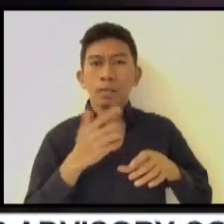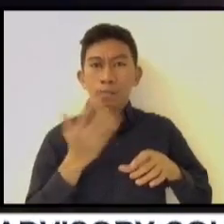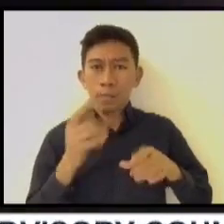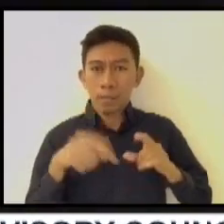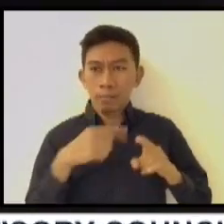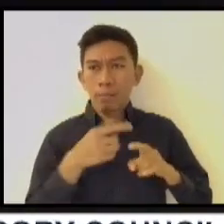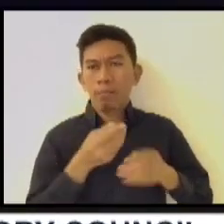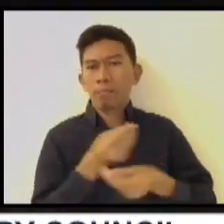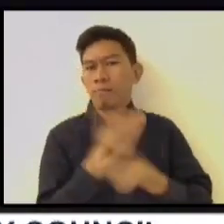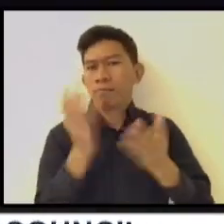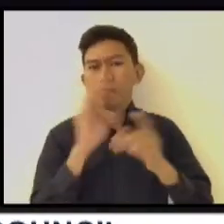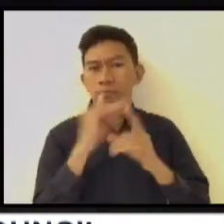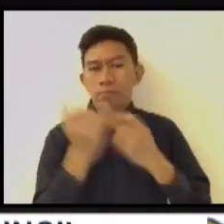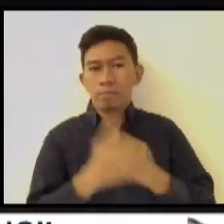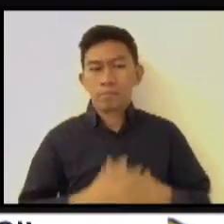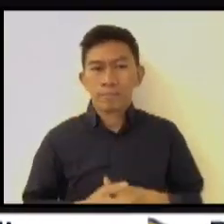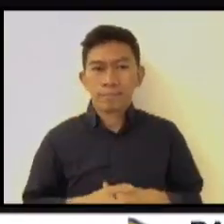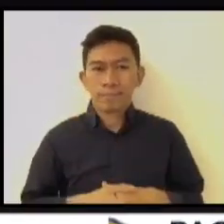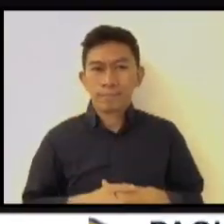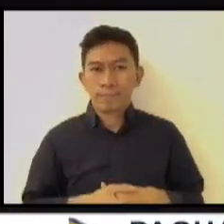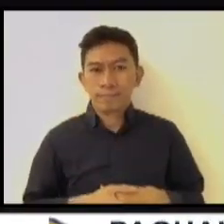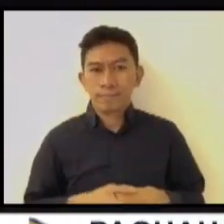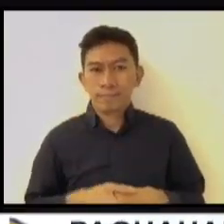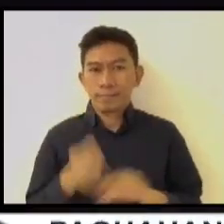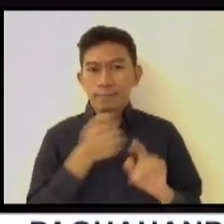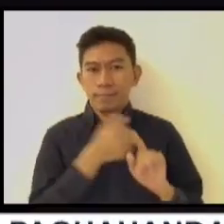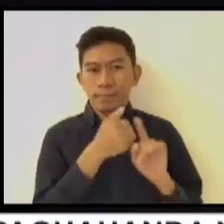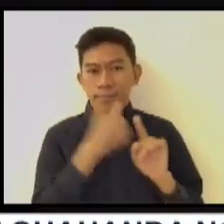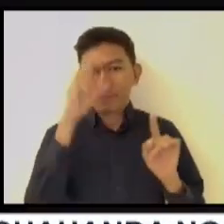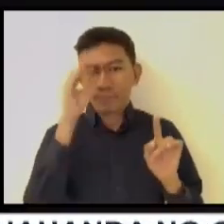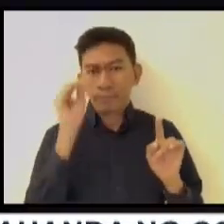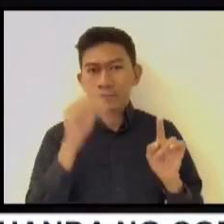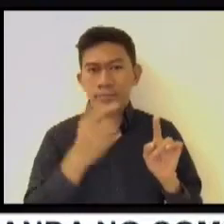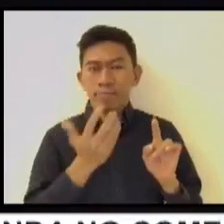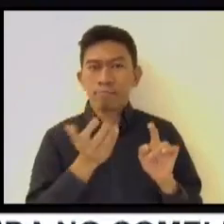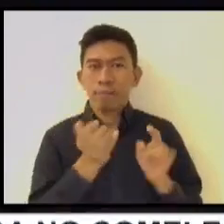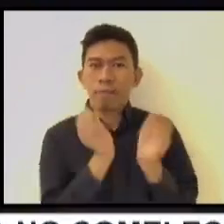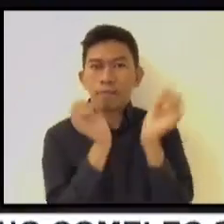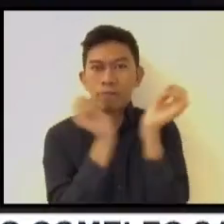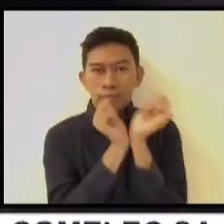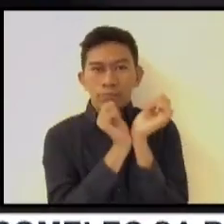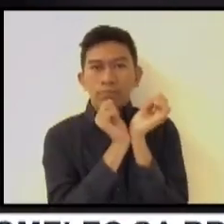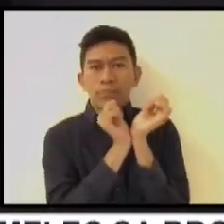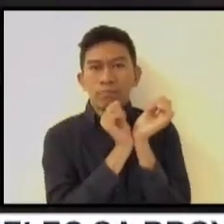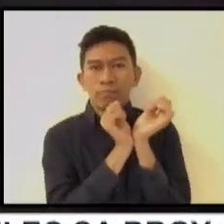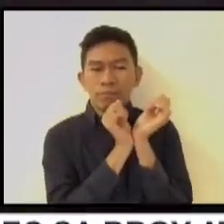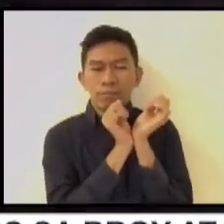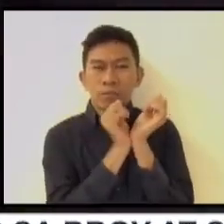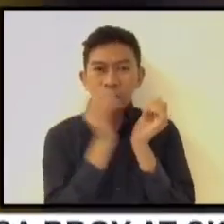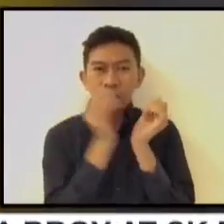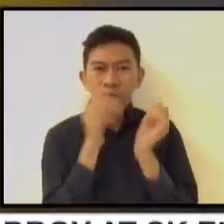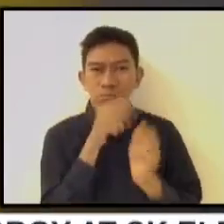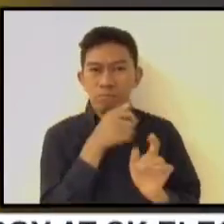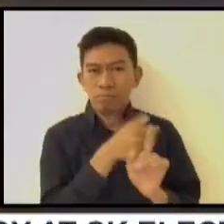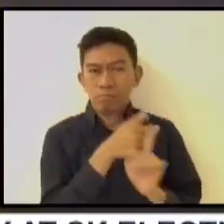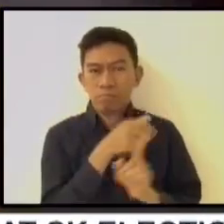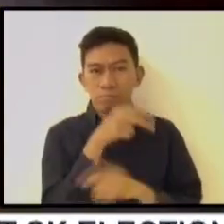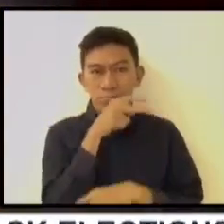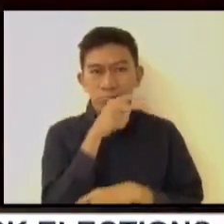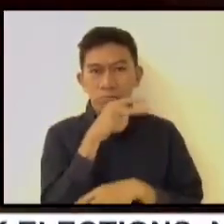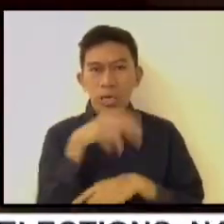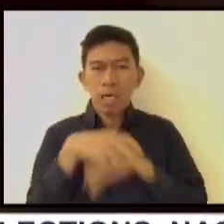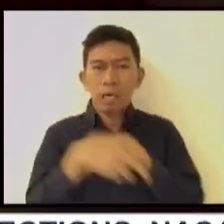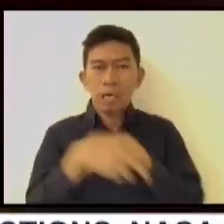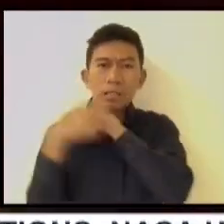Hindi na nakapalagpa ang lalaking ito ng posasan ng mga pulis. Suspek kasi ang lalaki sa pagnanakaw sa isang van